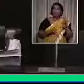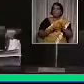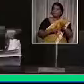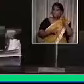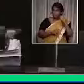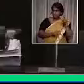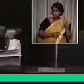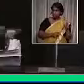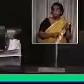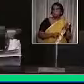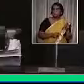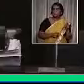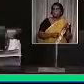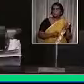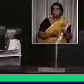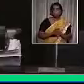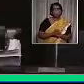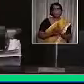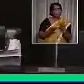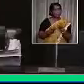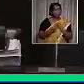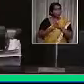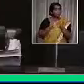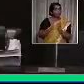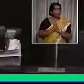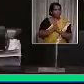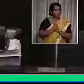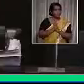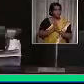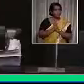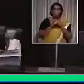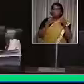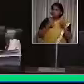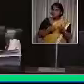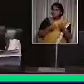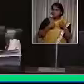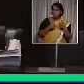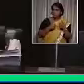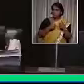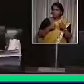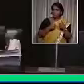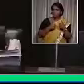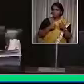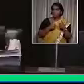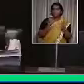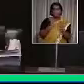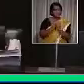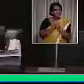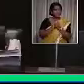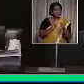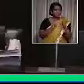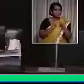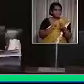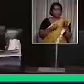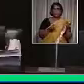அகில இலங்கை மக்கள் காங்கிரஸான நமது கட்சி பூரண ஒத்துழைப்பை வழங்கும் என்பதை அவரிடம் நேரடியாகவும் கூறியிருக்கின்றோம். இந்த பாராளுமன்றத்திலும் நாங்கள்